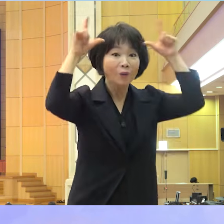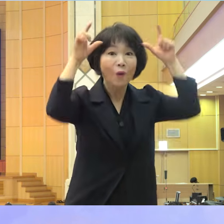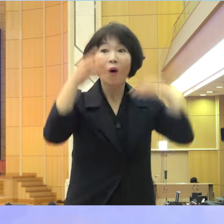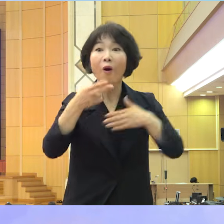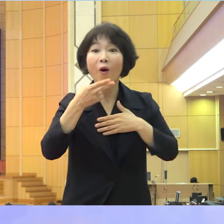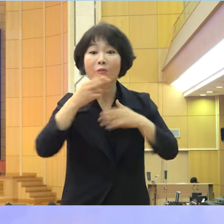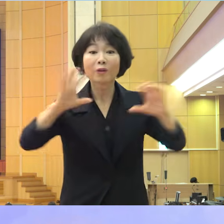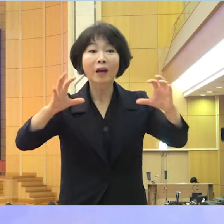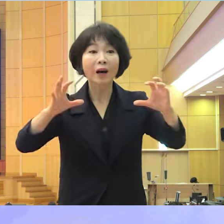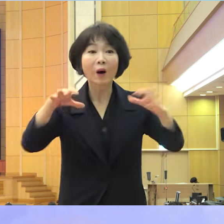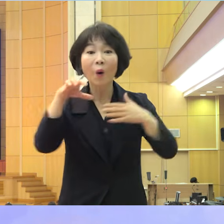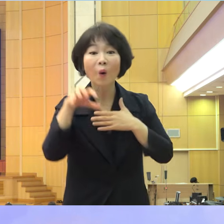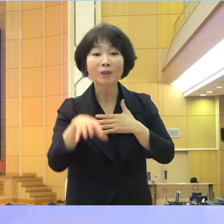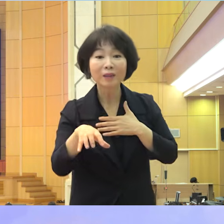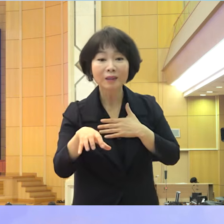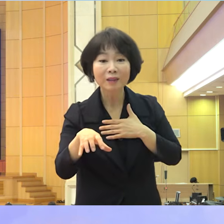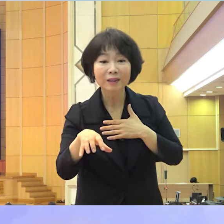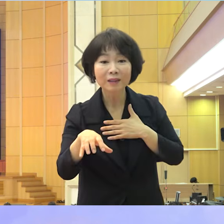소고기 없는 나라.